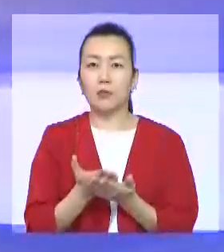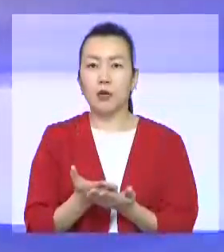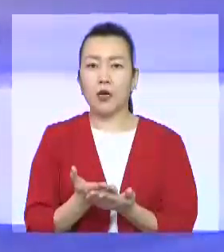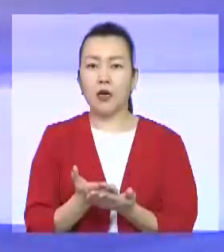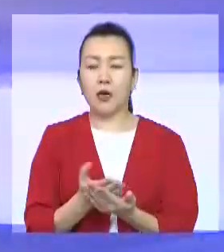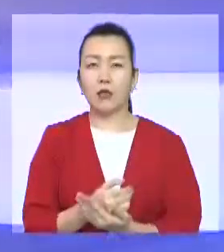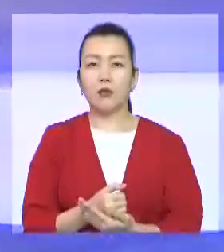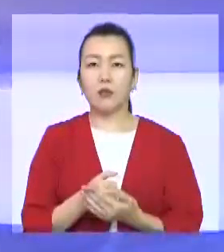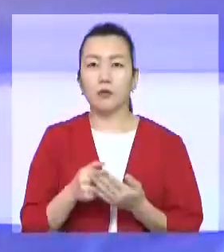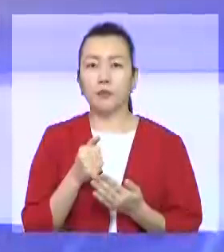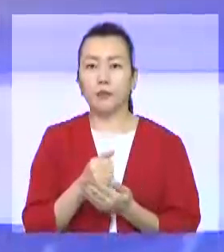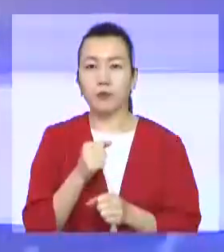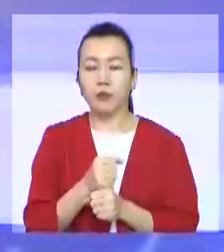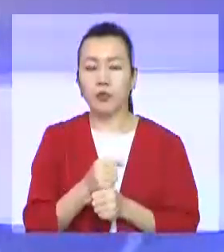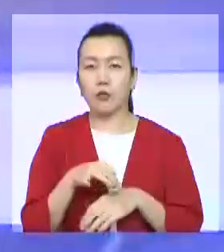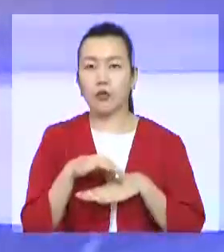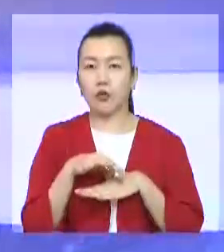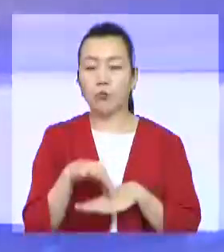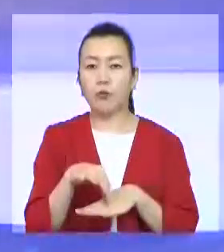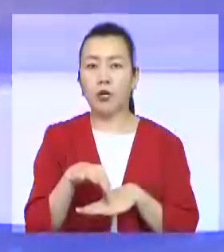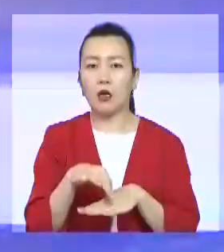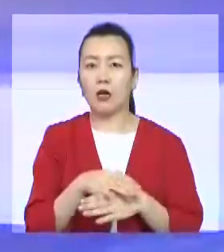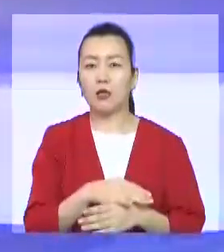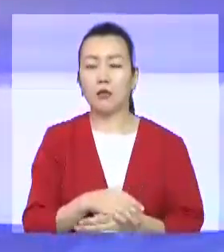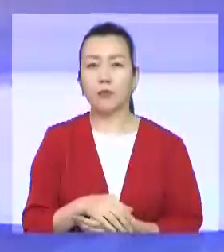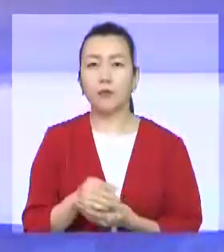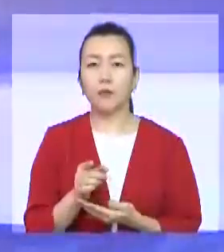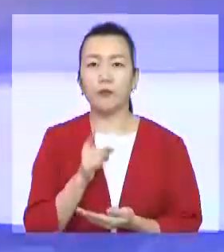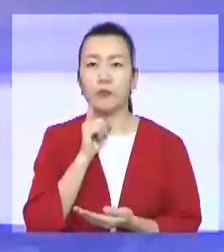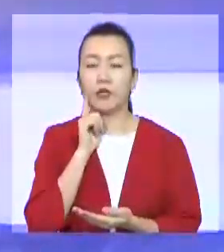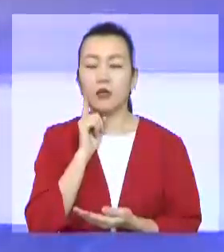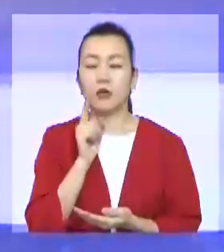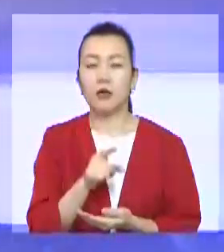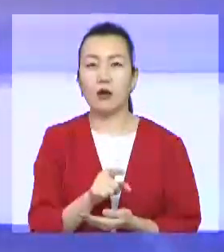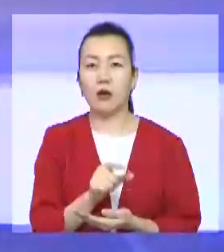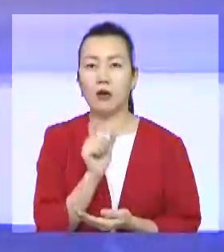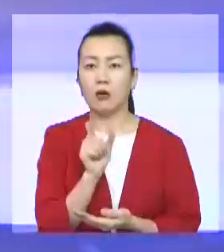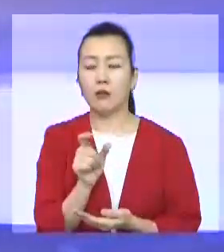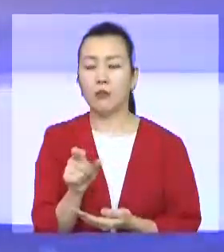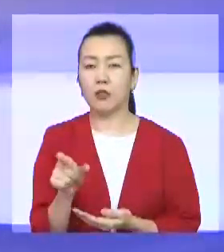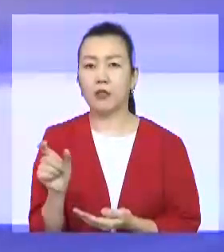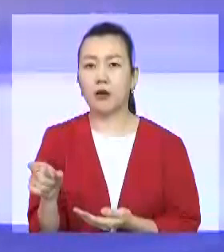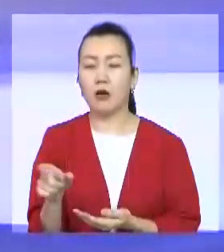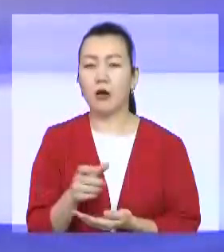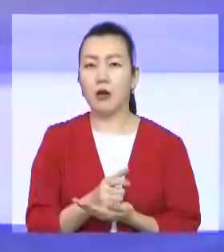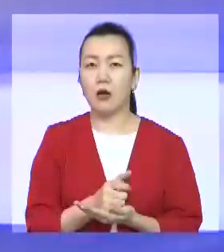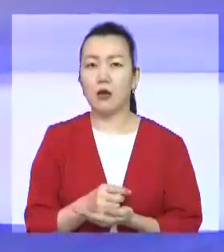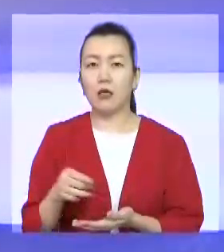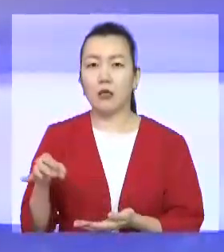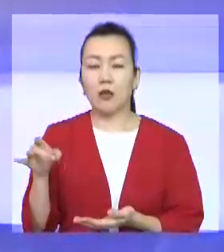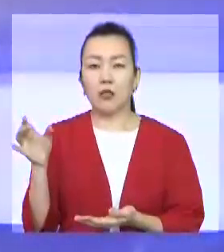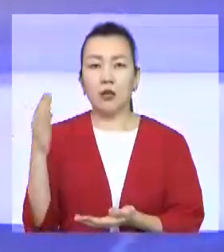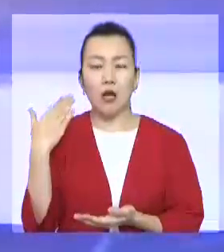активную работу с подрастающим поколением, чтобы не допустить их вовлечения в деструктивные течения. Именно с этой целью в Актюбинском